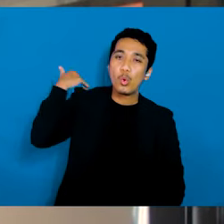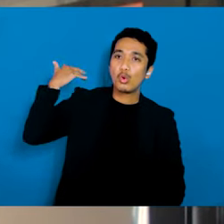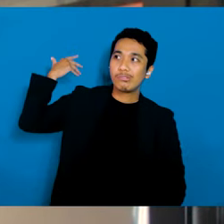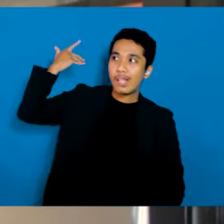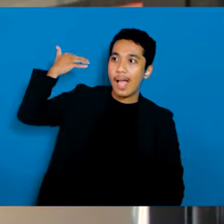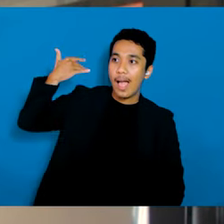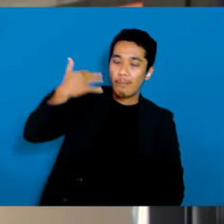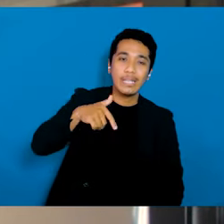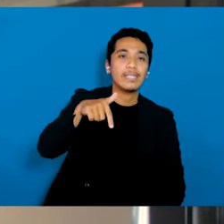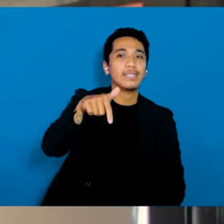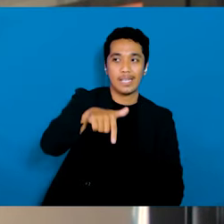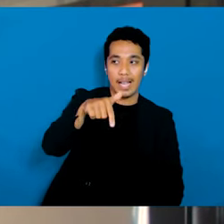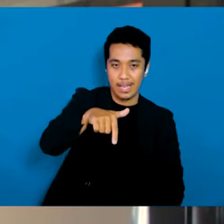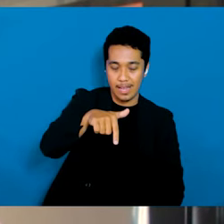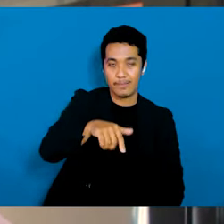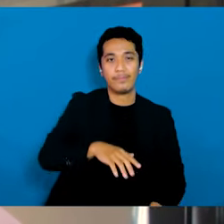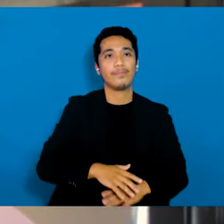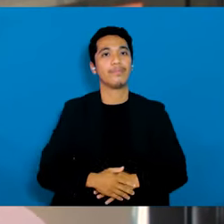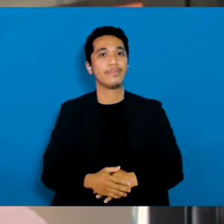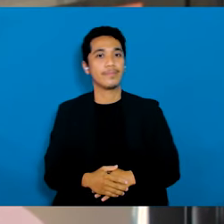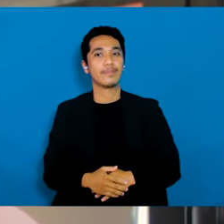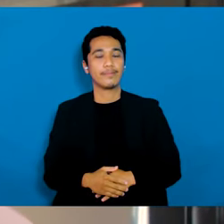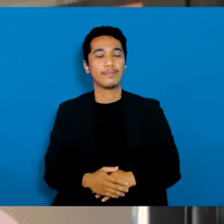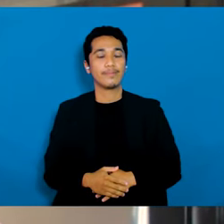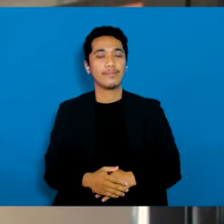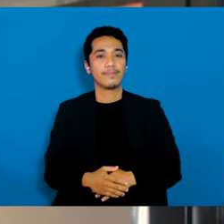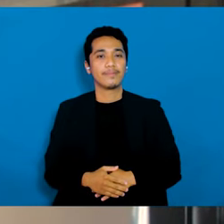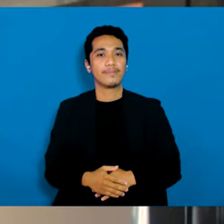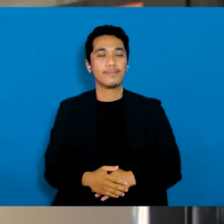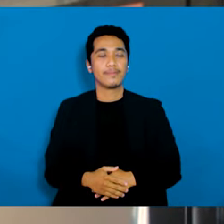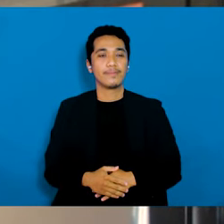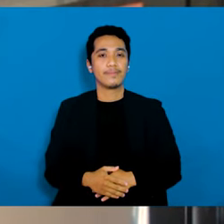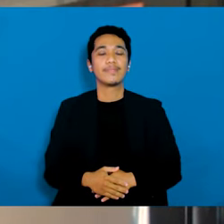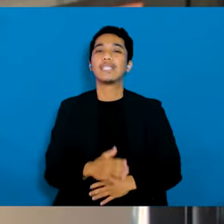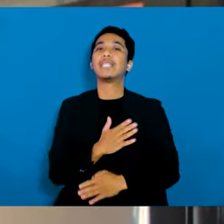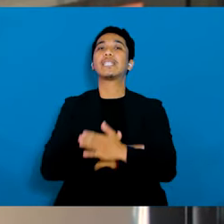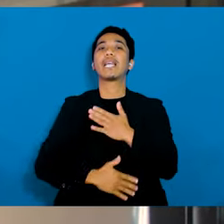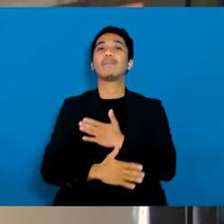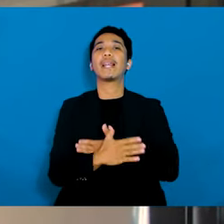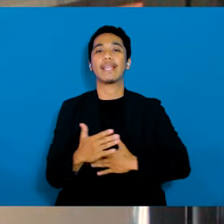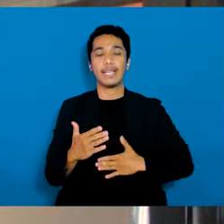tahun berapa sampai sekarang ini gitu ya. Nah,